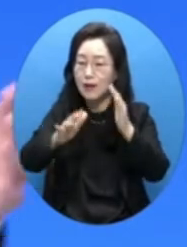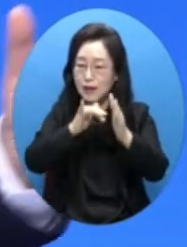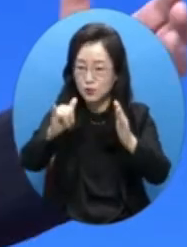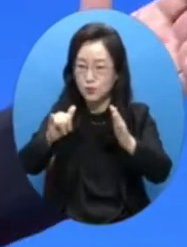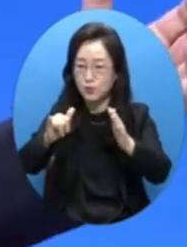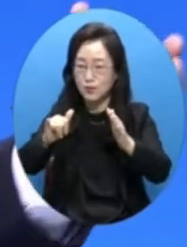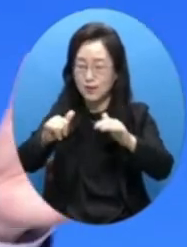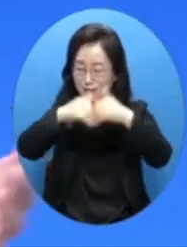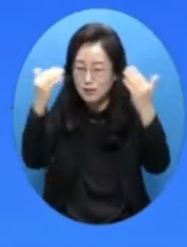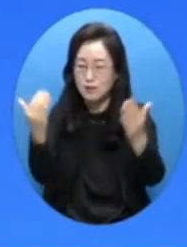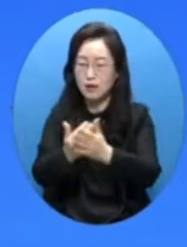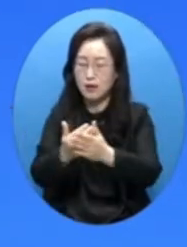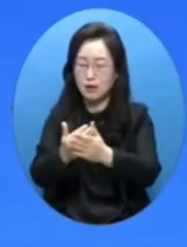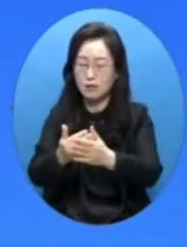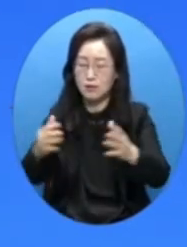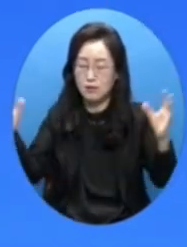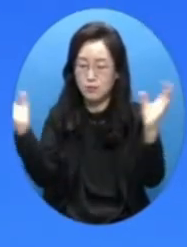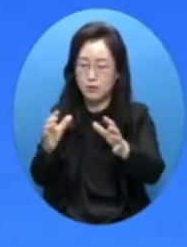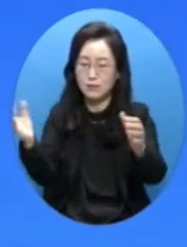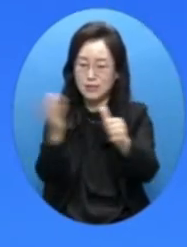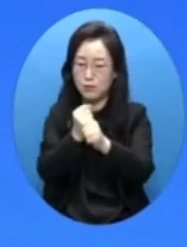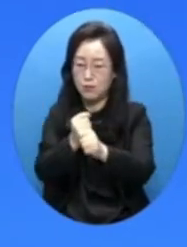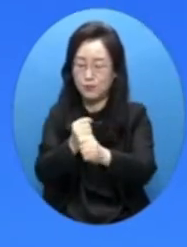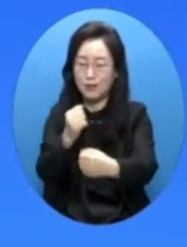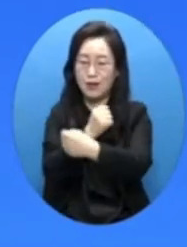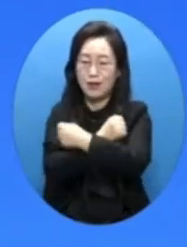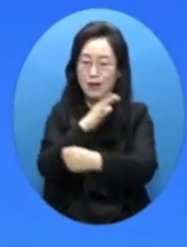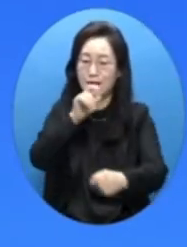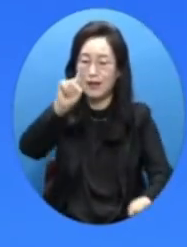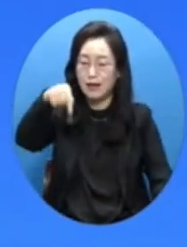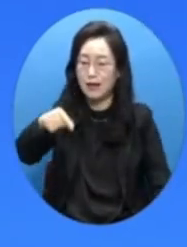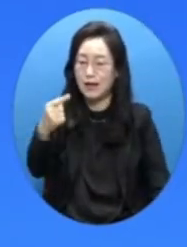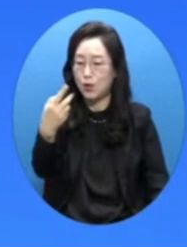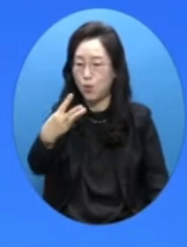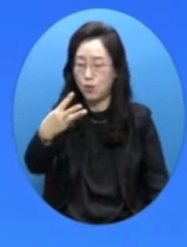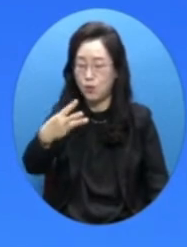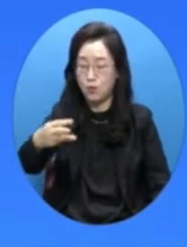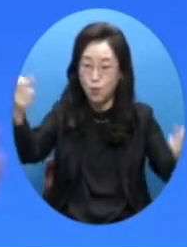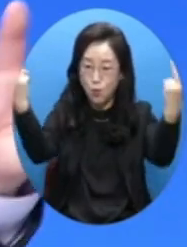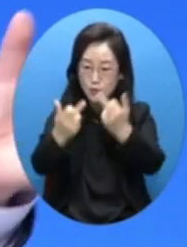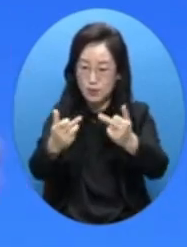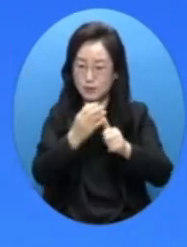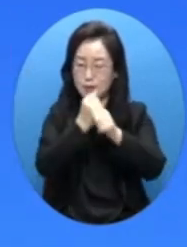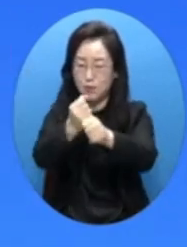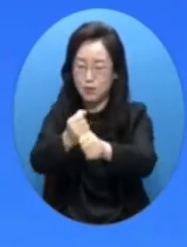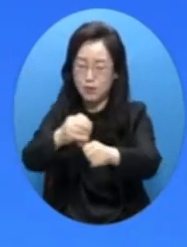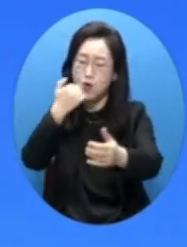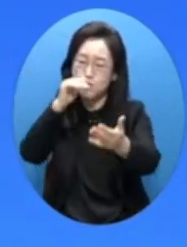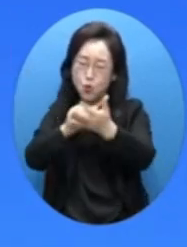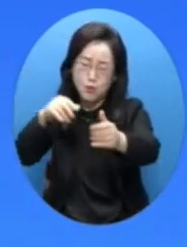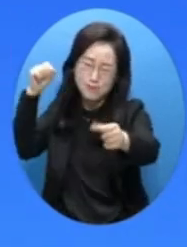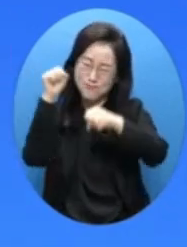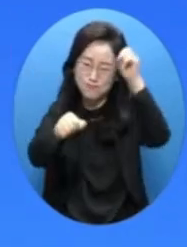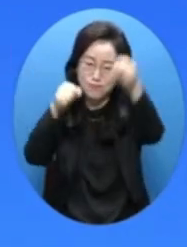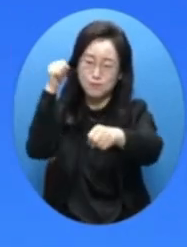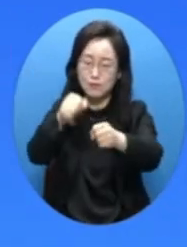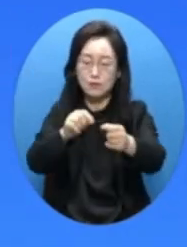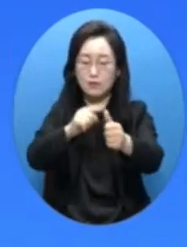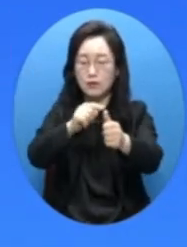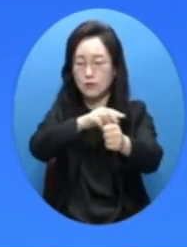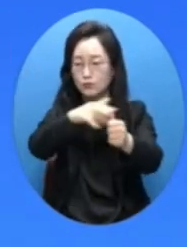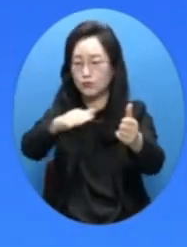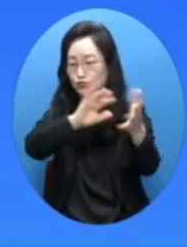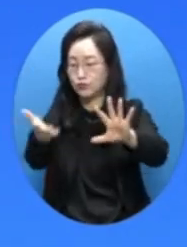가족을 모두 아굴 골짜기로 끌고 가서 돌려쳐 죽이고 그의 모든 재산은 다 불살라 버렸습니다